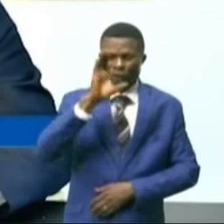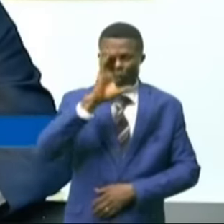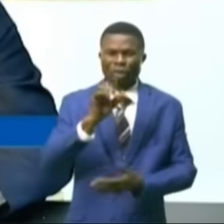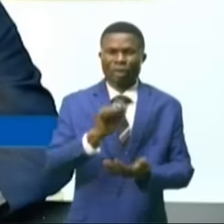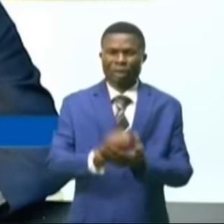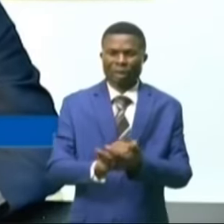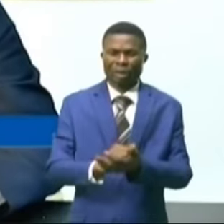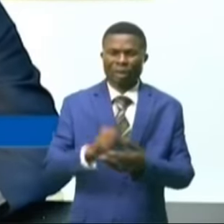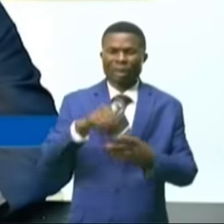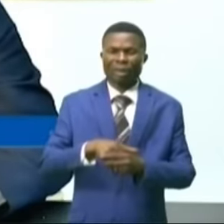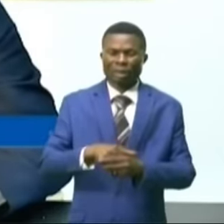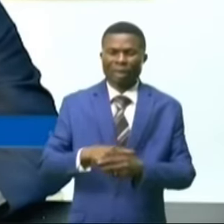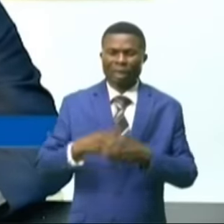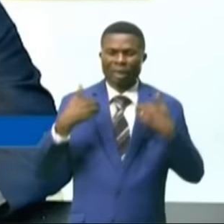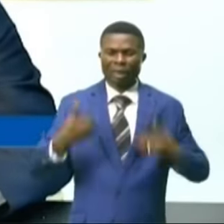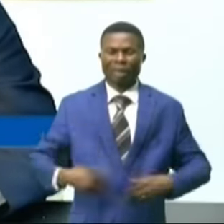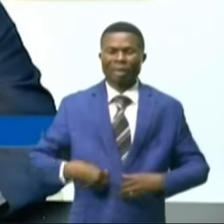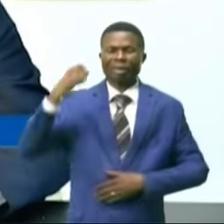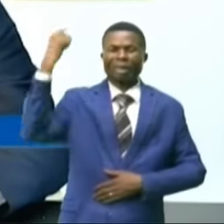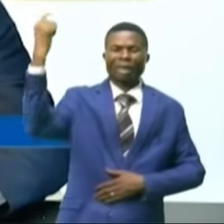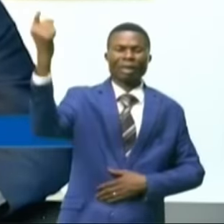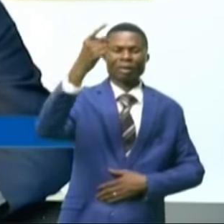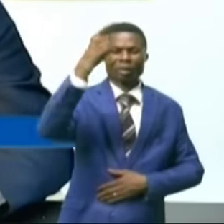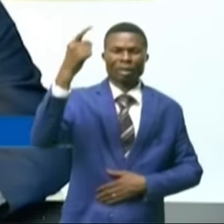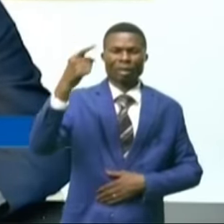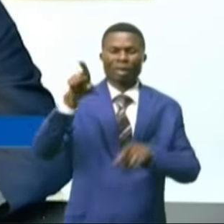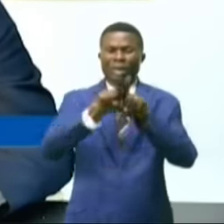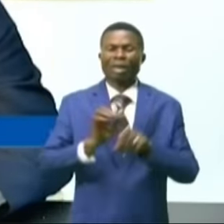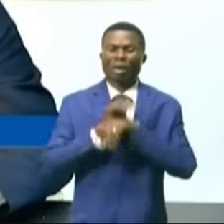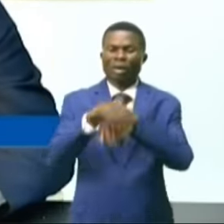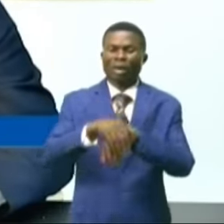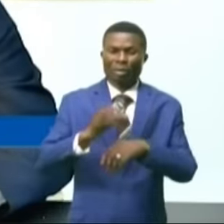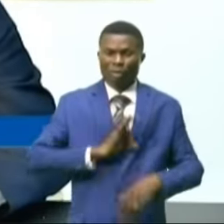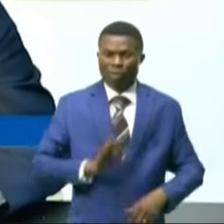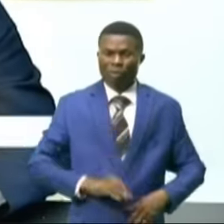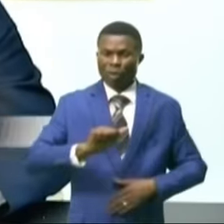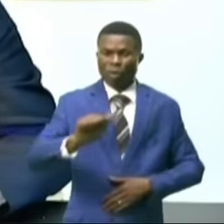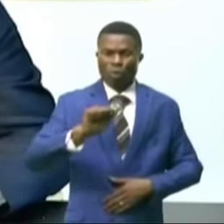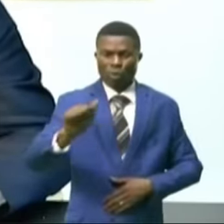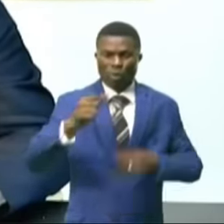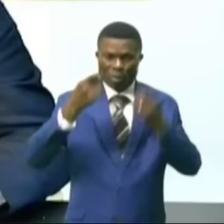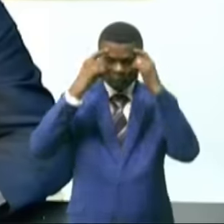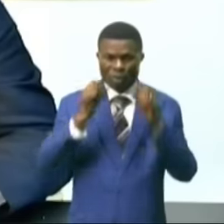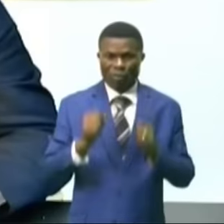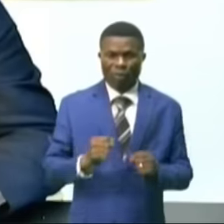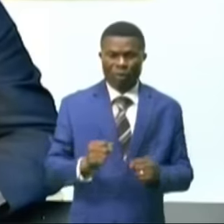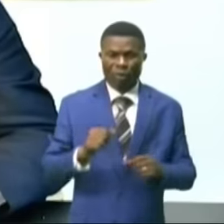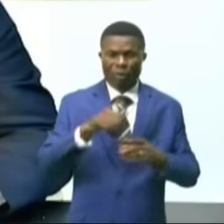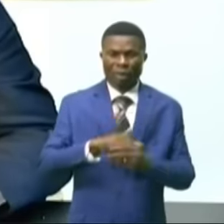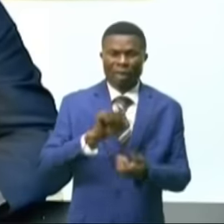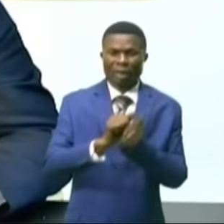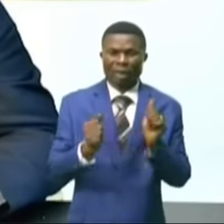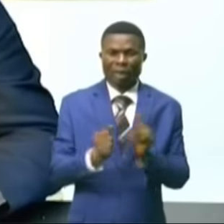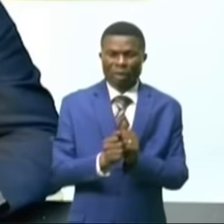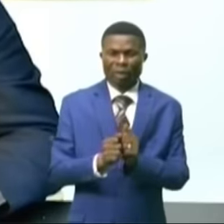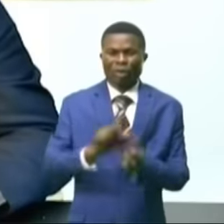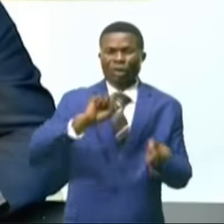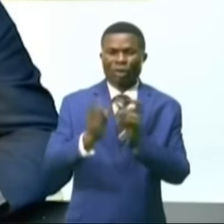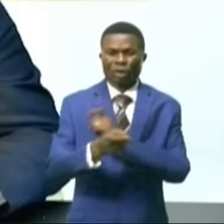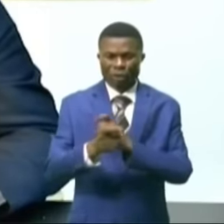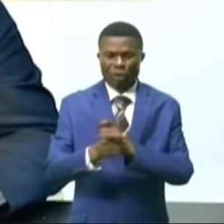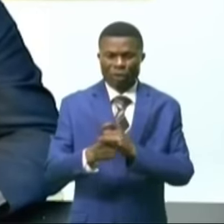à travers la couverture santé universelle et son implication personnelle et déterminante dans le processus d'amélioration de la